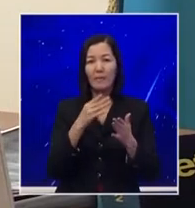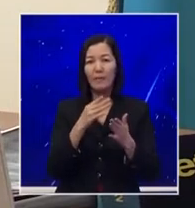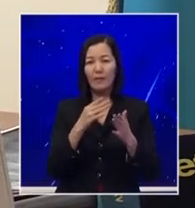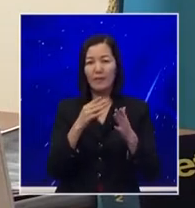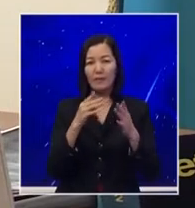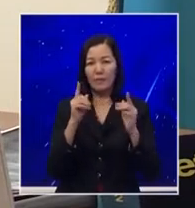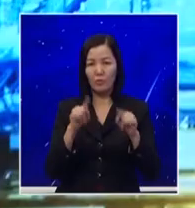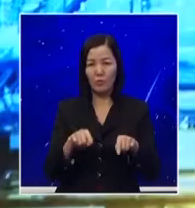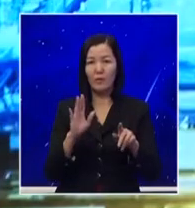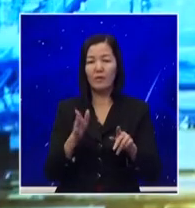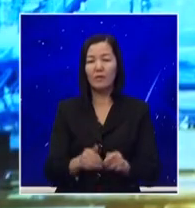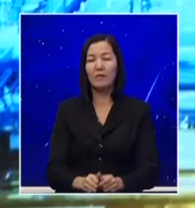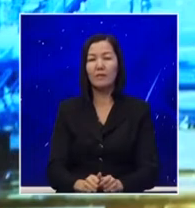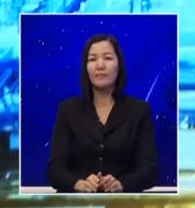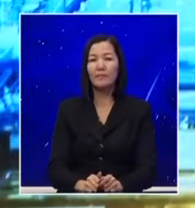төмендеді.